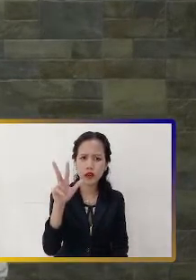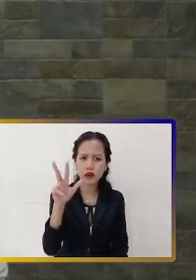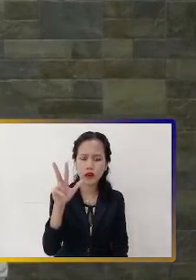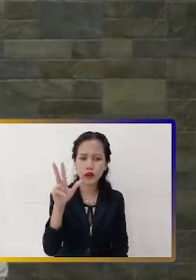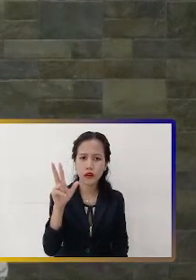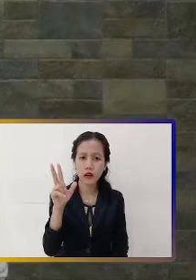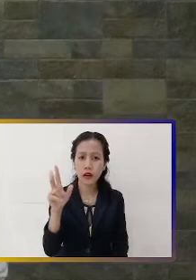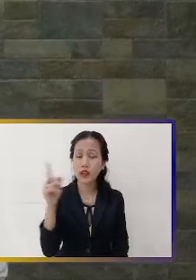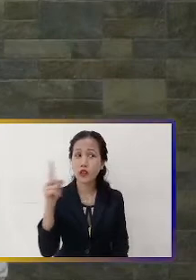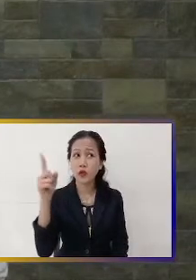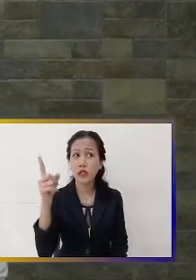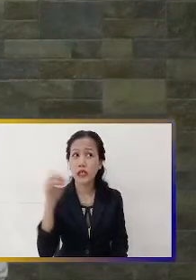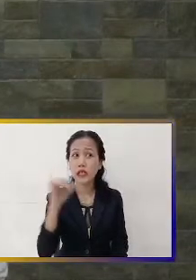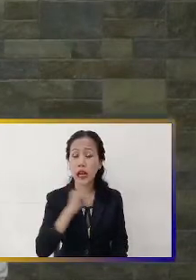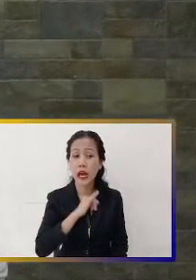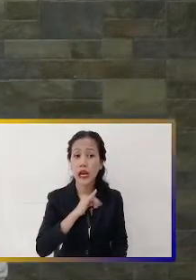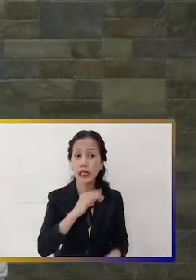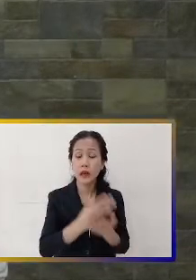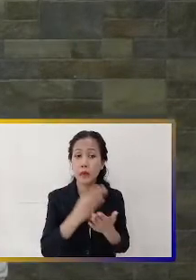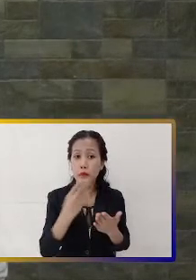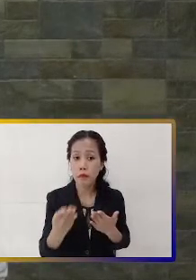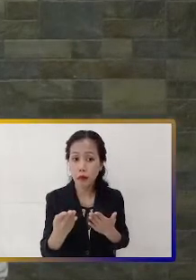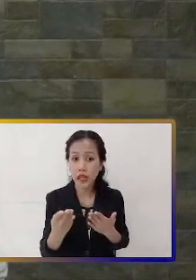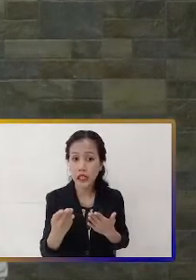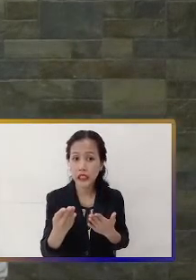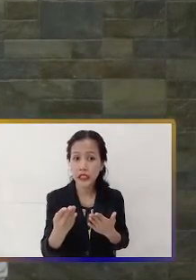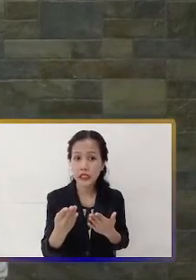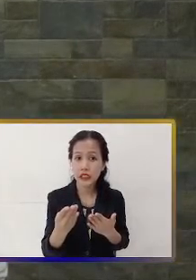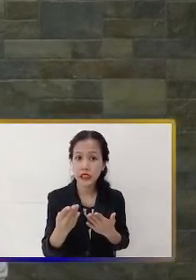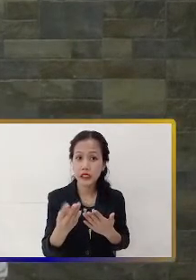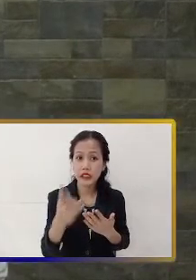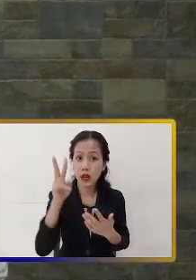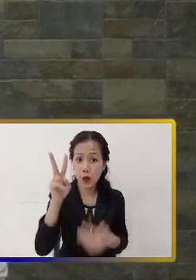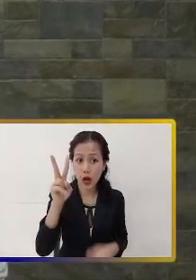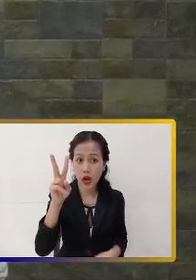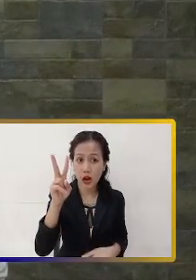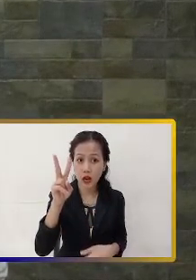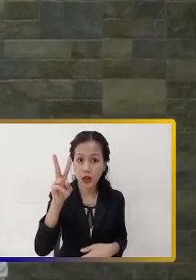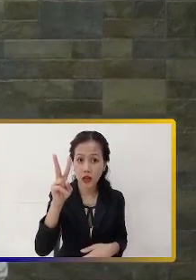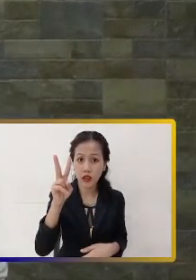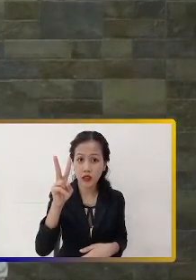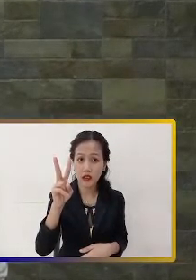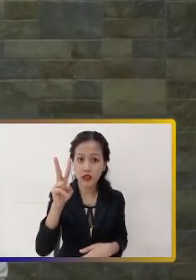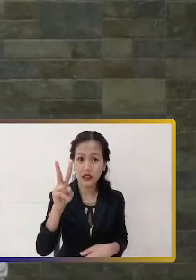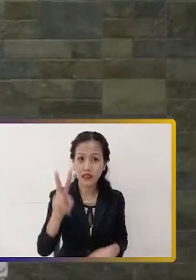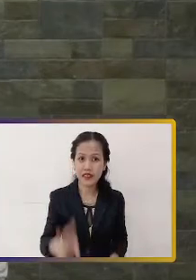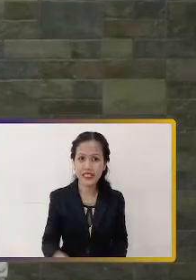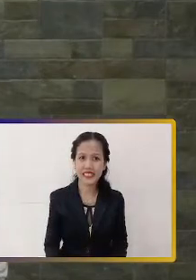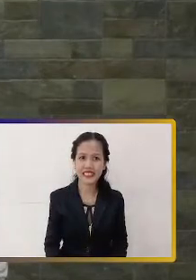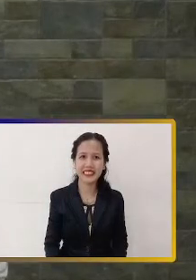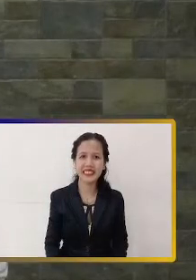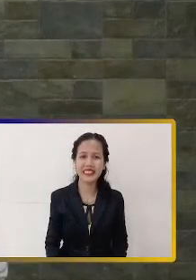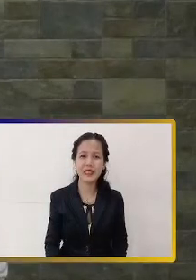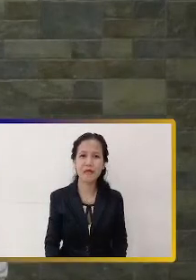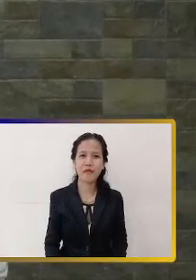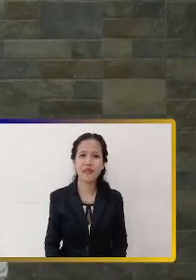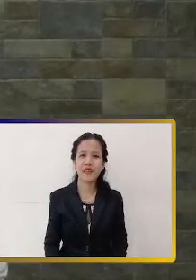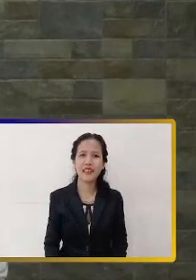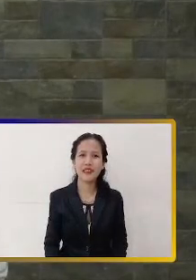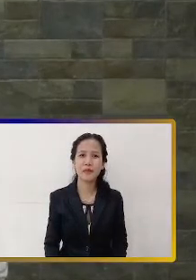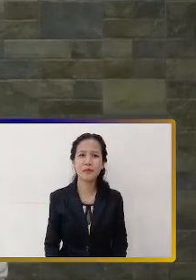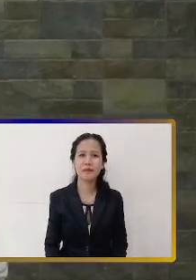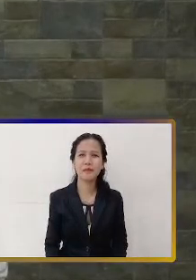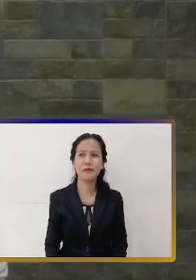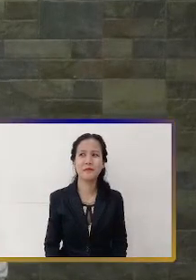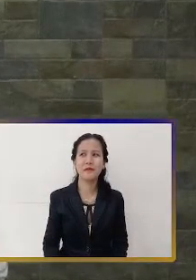yung dispenser tsaka yung nagsasalita, yung tag noon, yung thermostat. Yeah. Pero sasabihin niya, buntis ka,